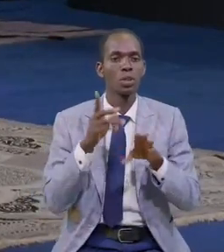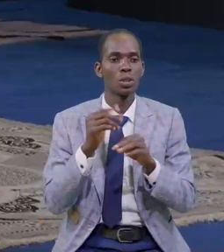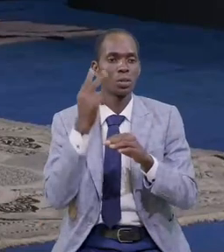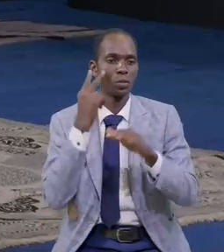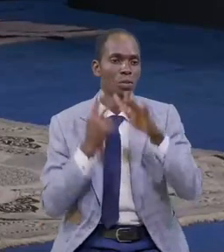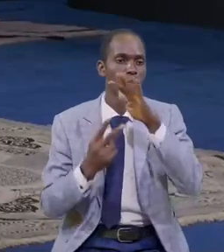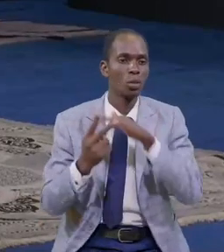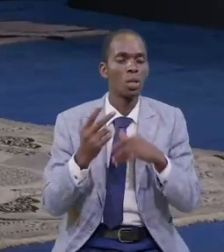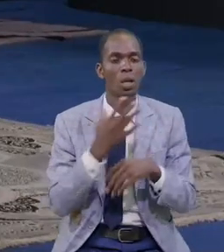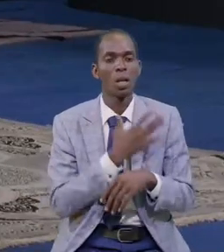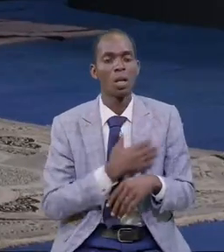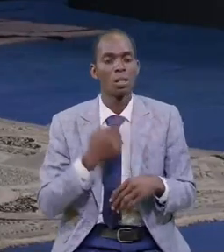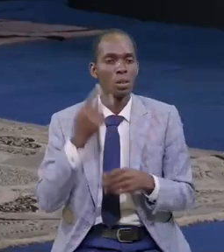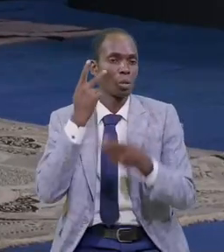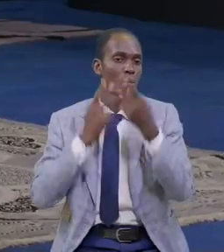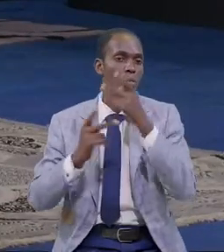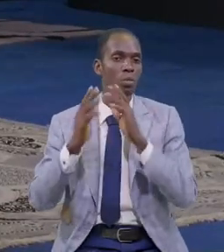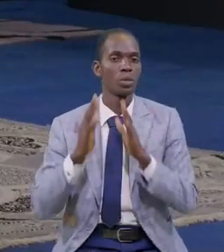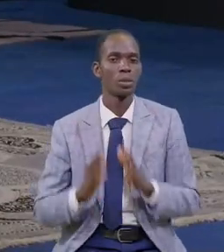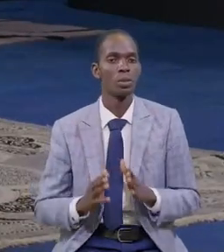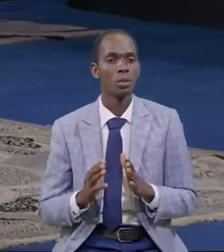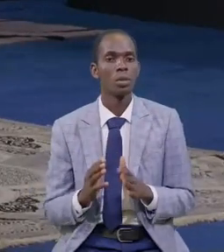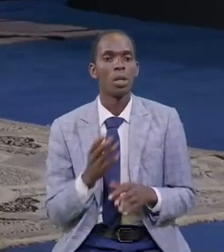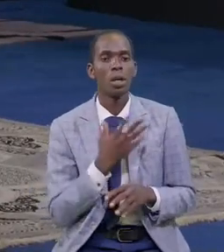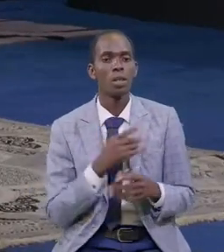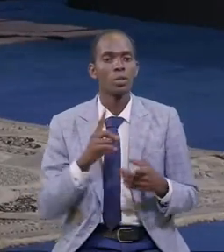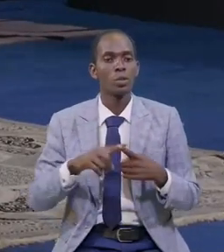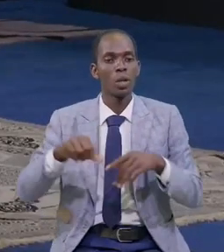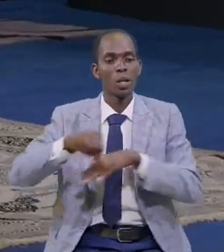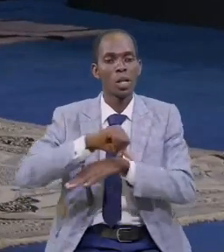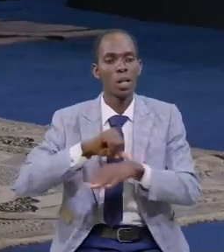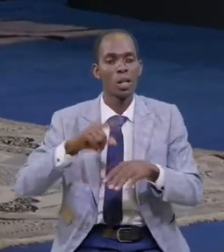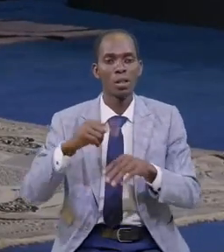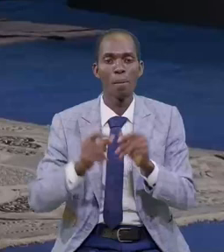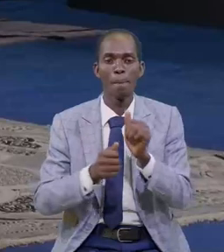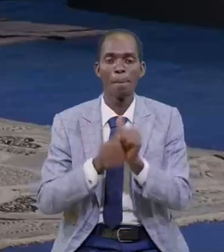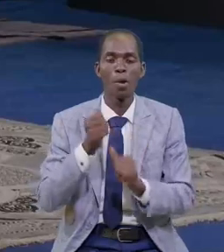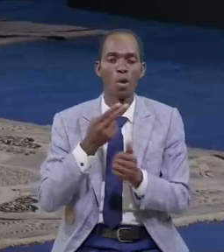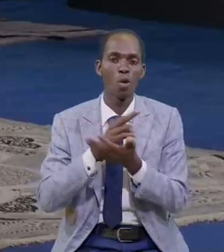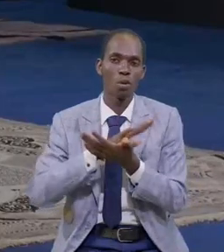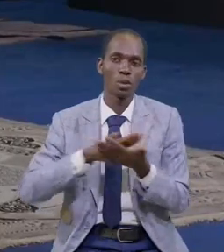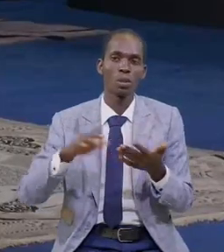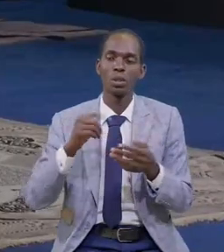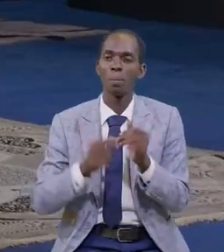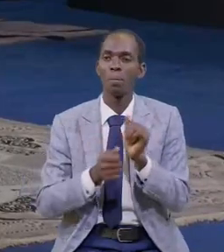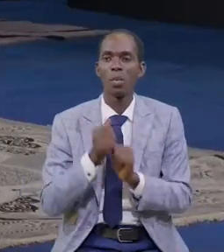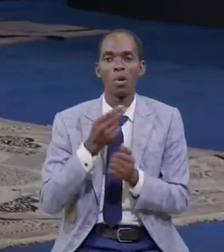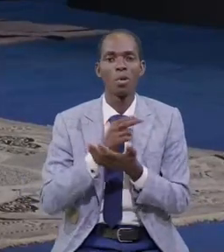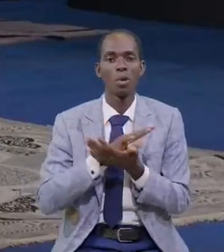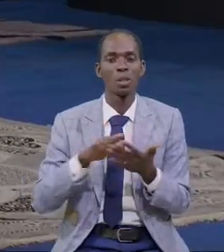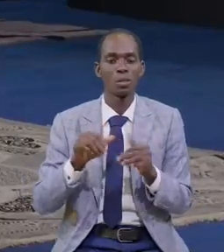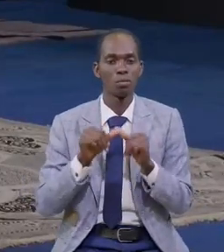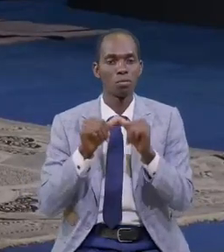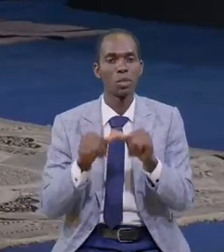le Prophète et pour oindre le seint des seints VO le